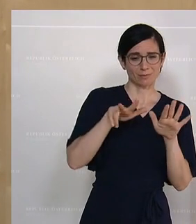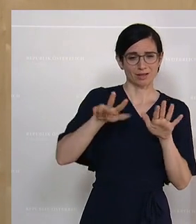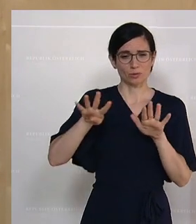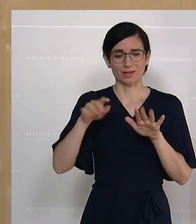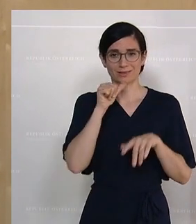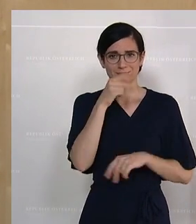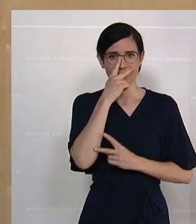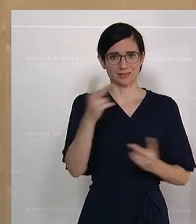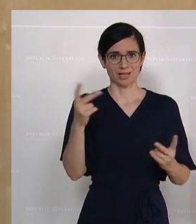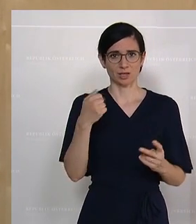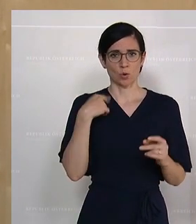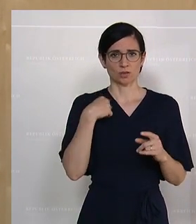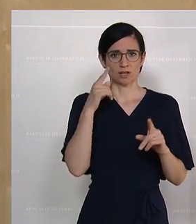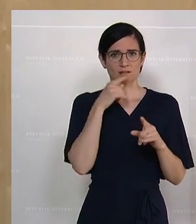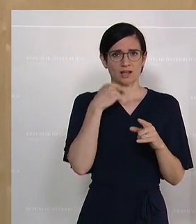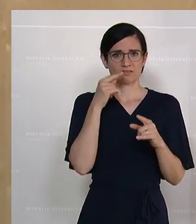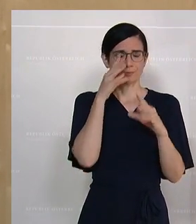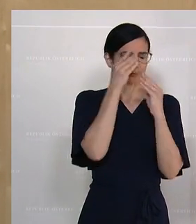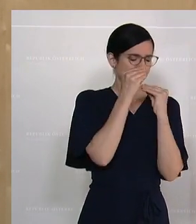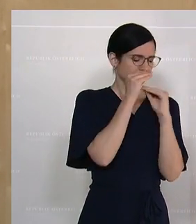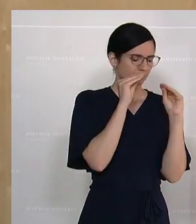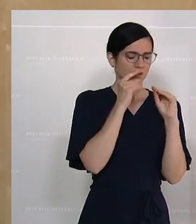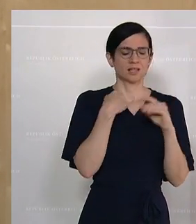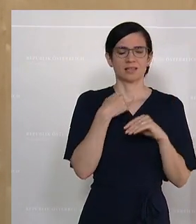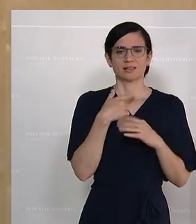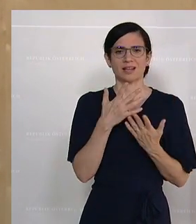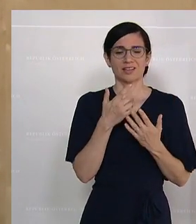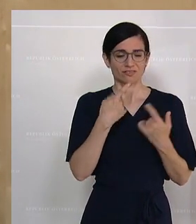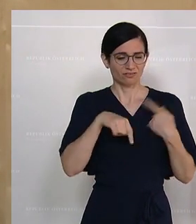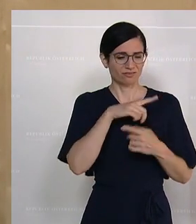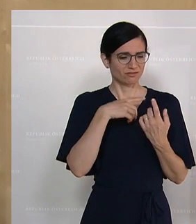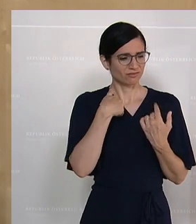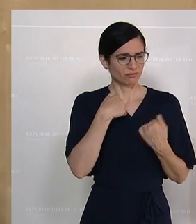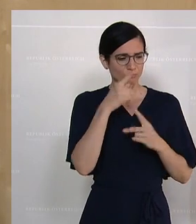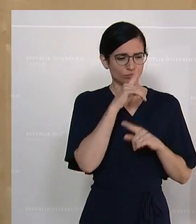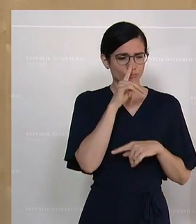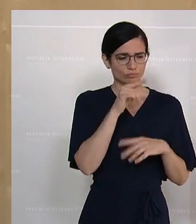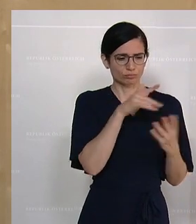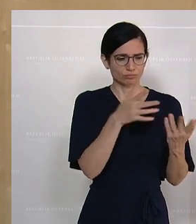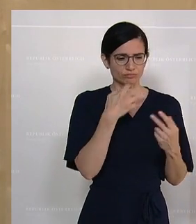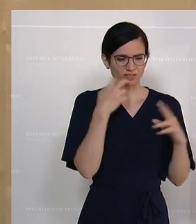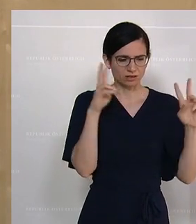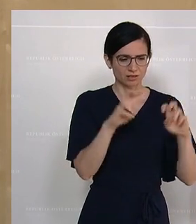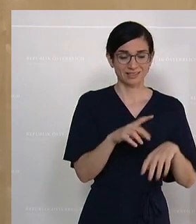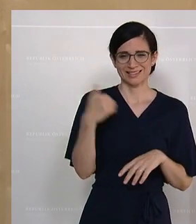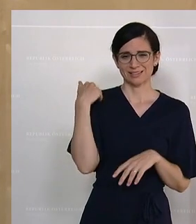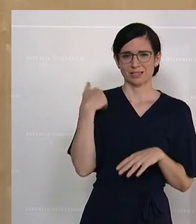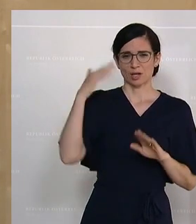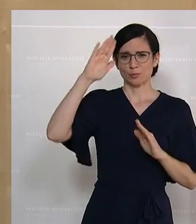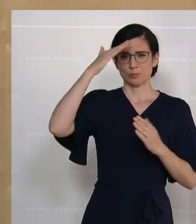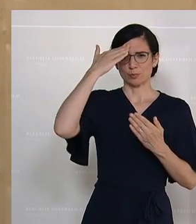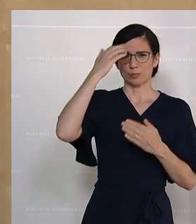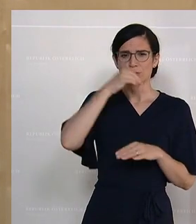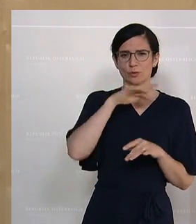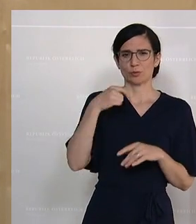wollte weil wir uns alles herausgesucht was sie seit diesen jahren passiert ist auch seit dem berühmten jahr 2014 wo die grimm schon